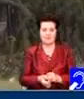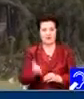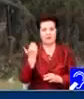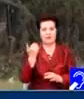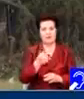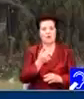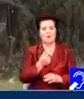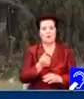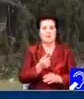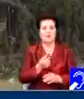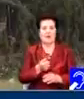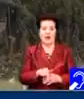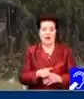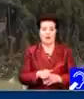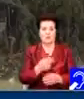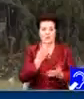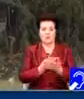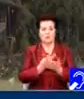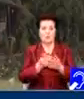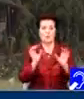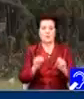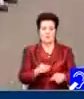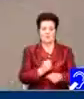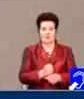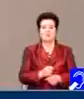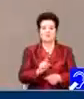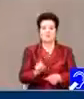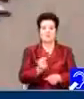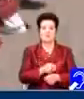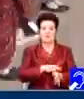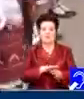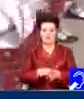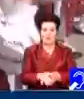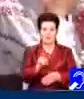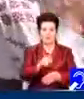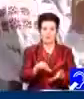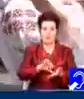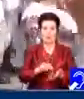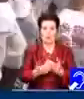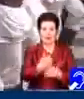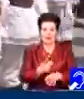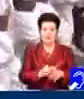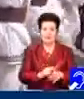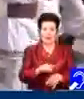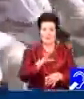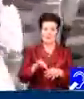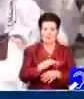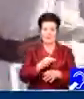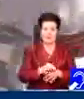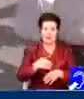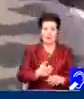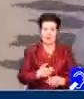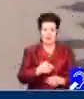făcute. Și noi astăzi demonstrăm că noi o putem face și o să o facem. Printre oaspeții evenimentului au fost fiul și soția